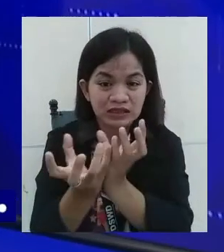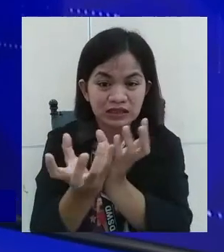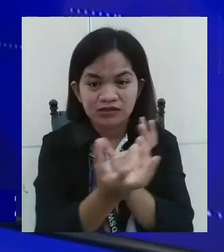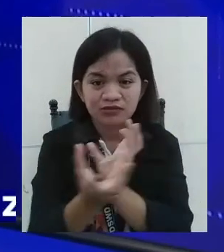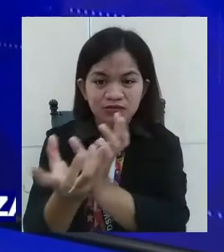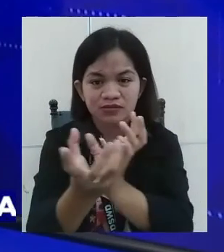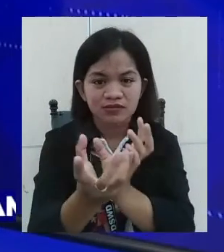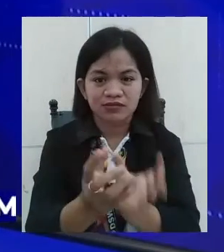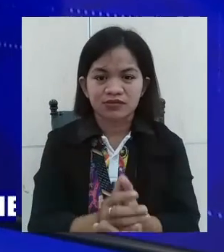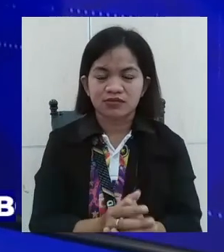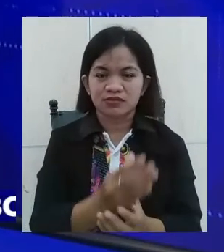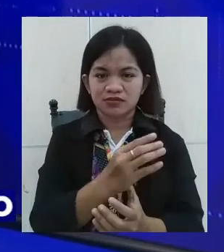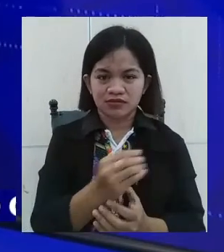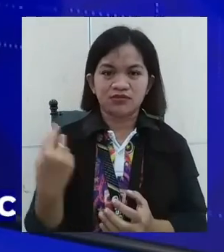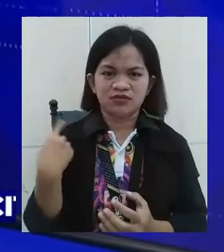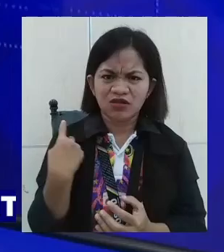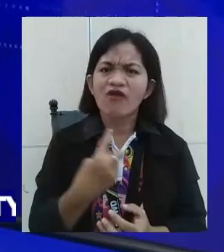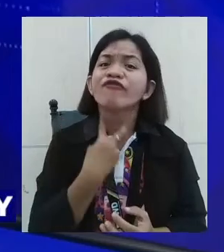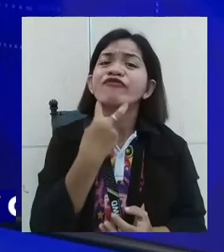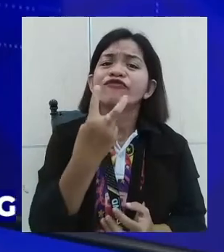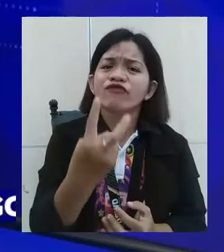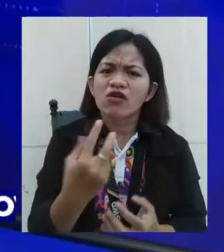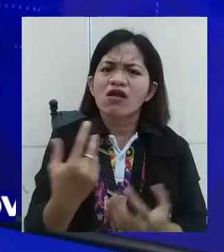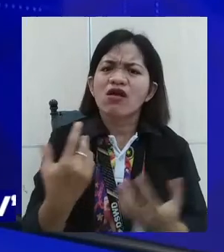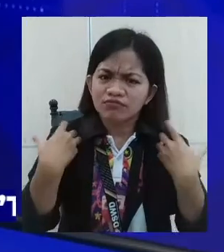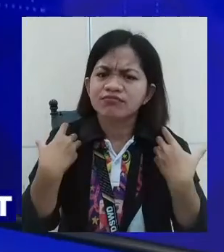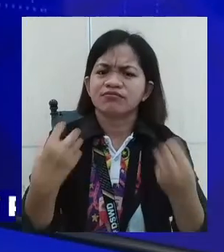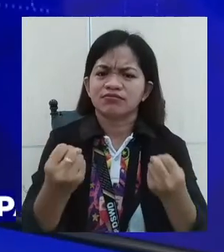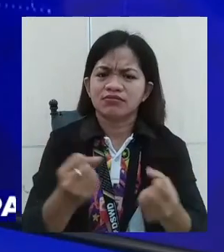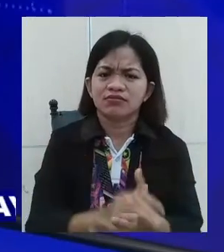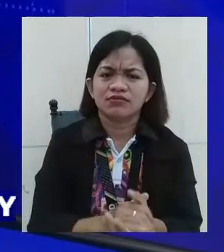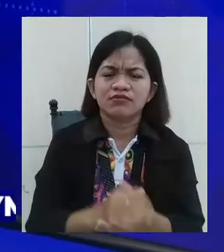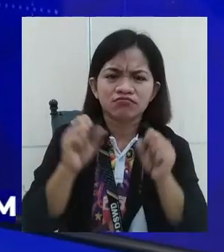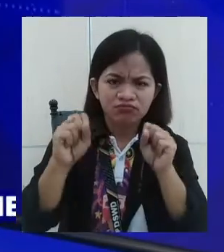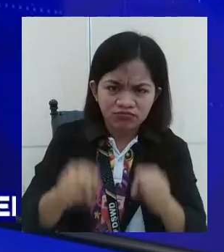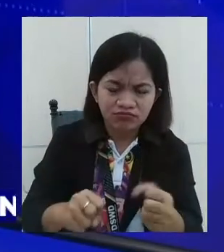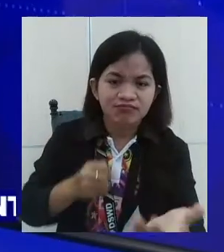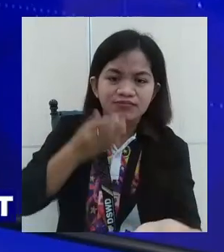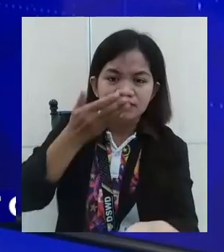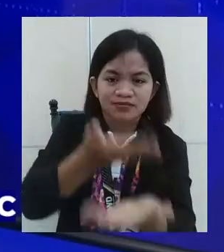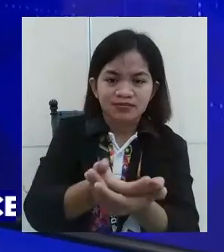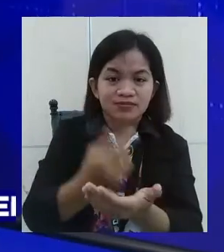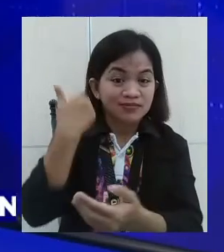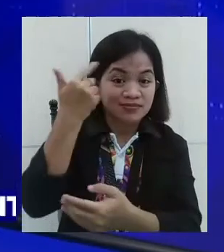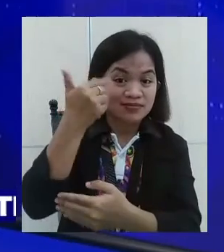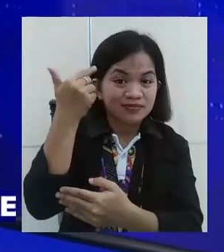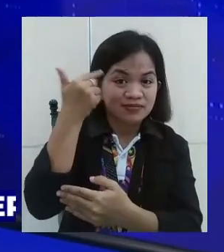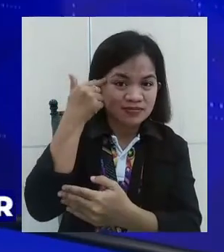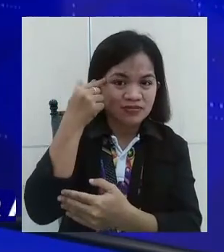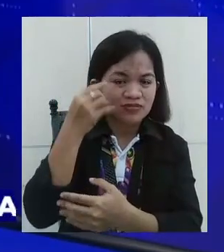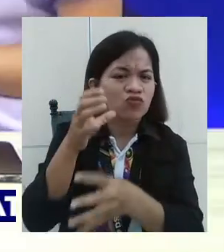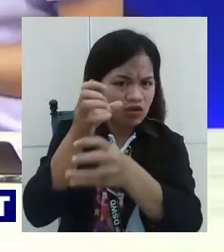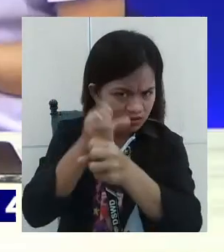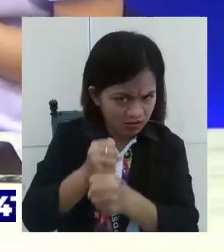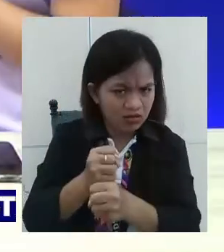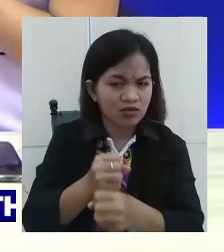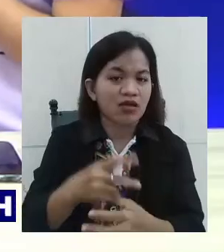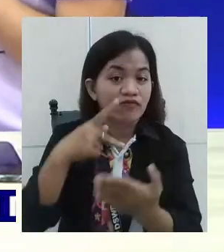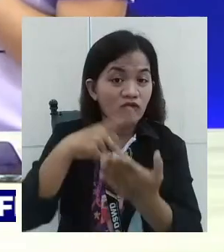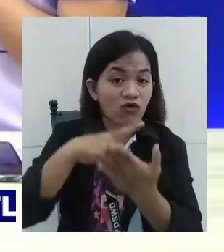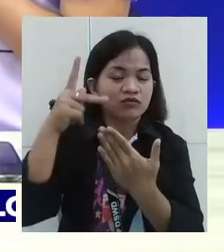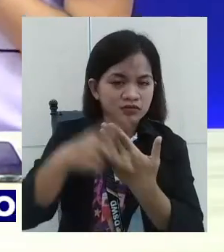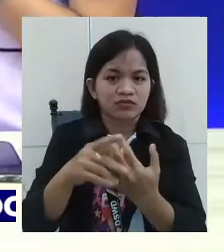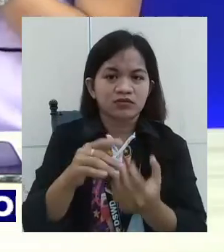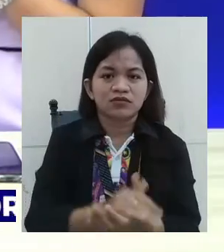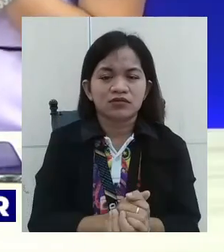mas may boses at mas may puwersa kung tayo ay lalapit sa gobyerno para maka-access ng kanila mga programa. Muli